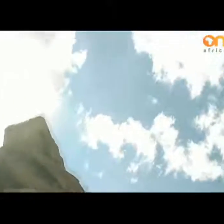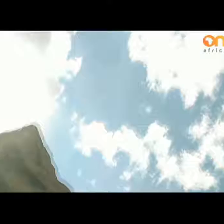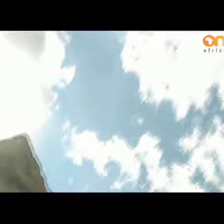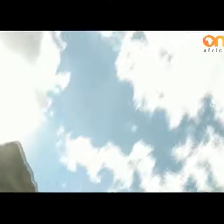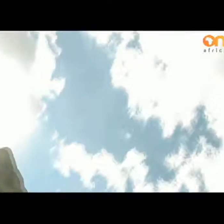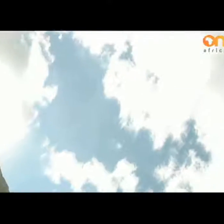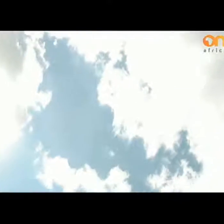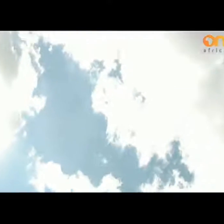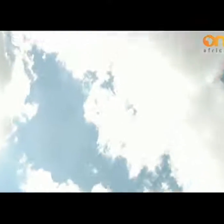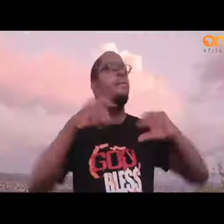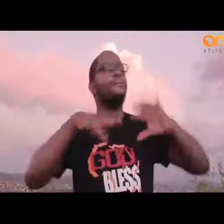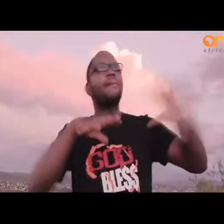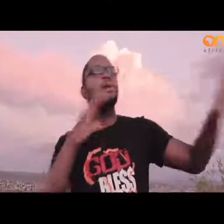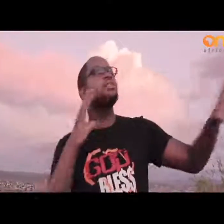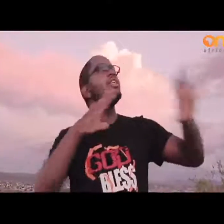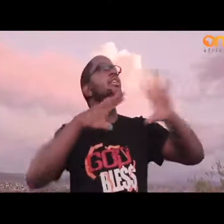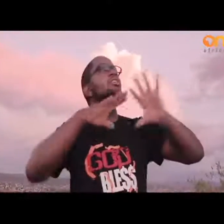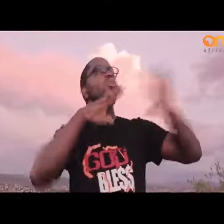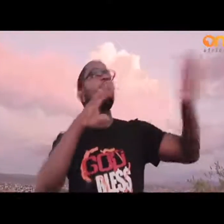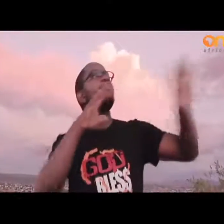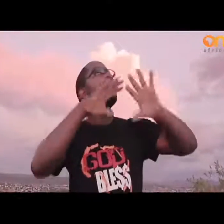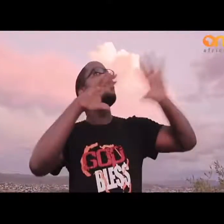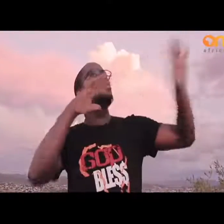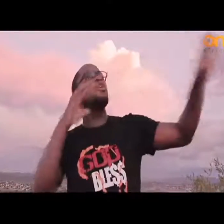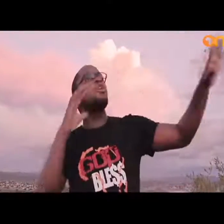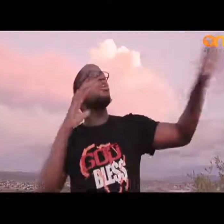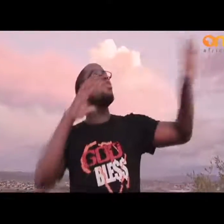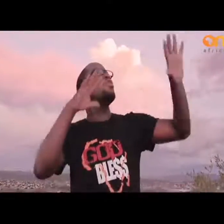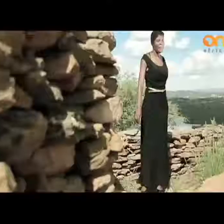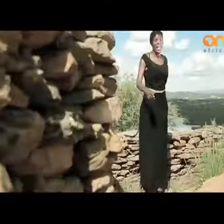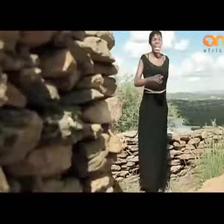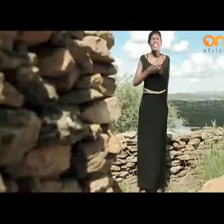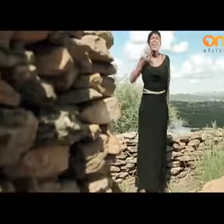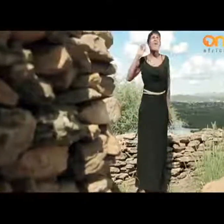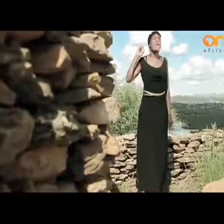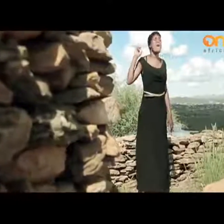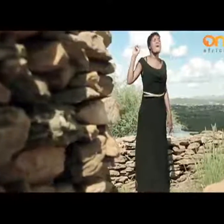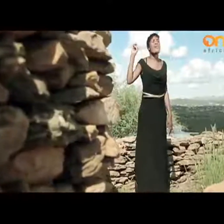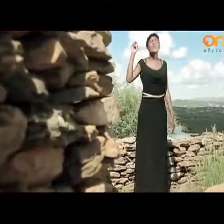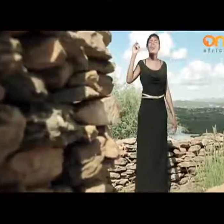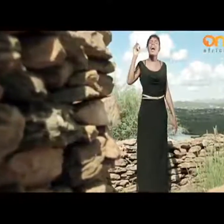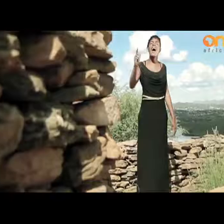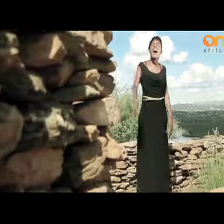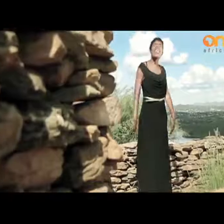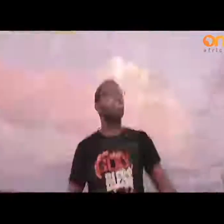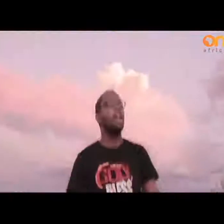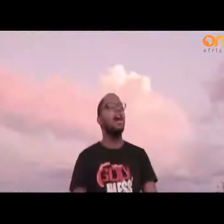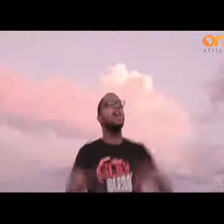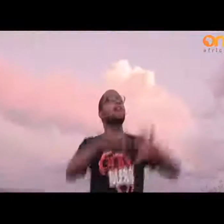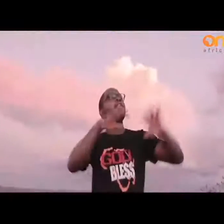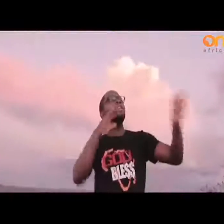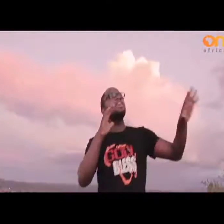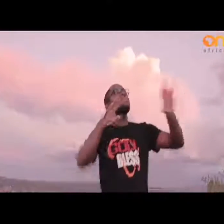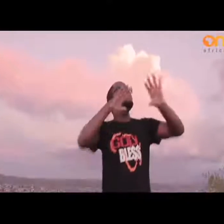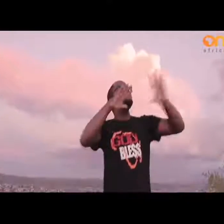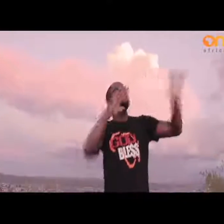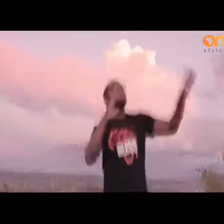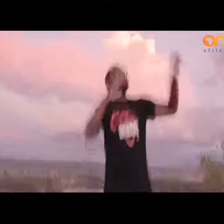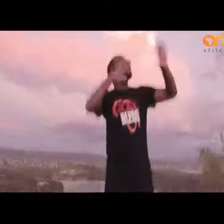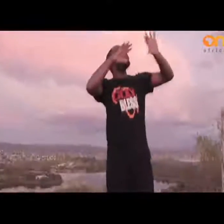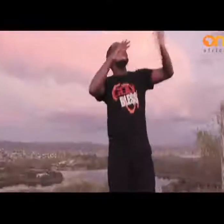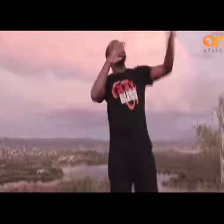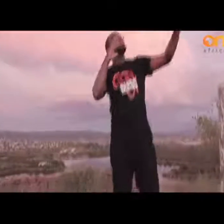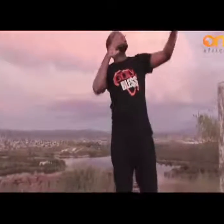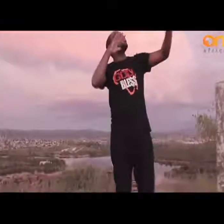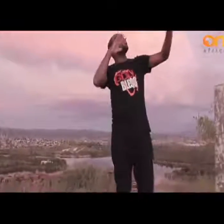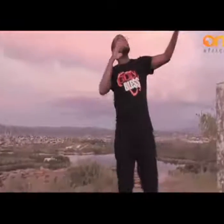shall pass, mountains will fall, the word of God shall live